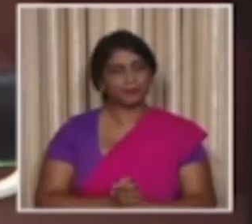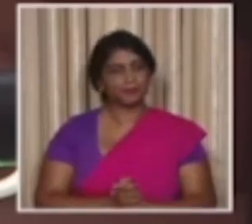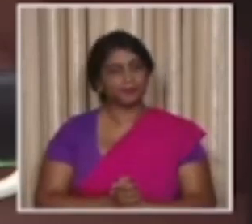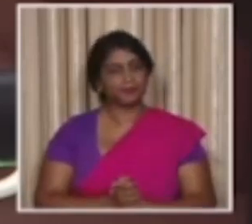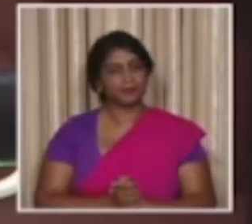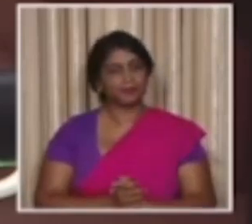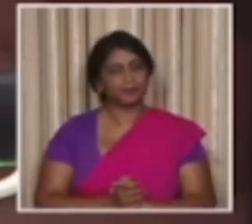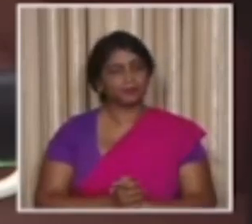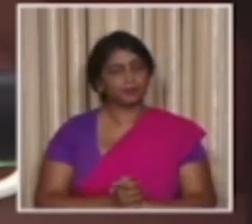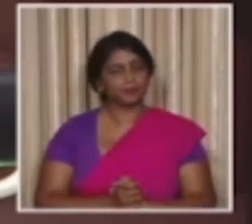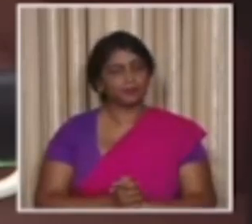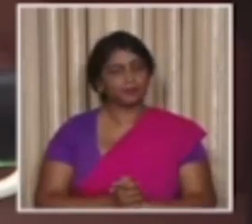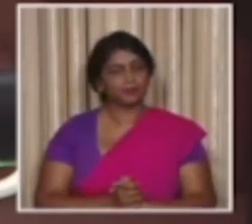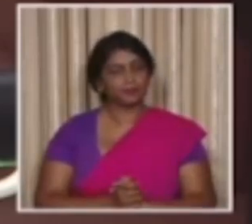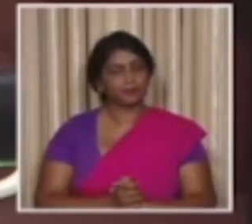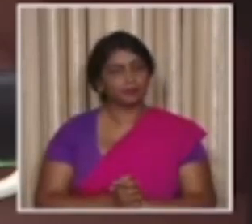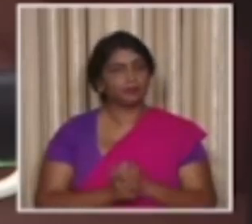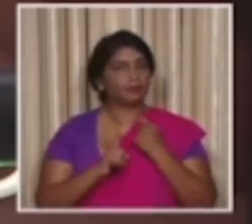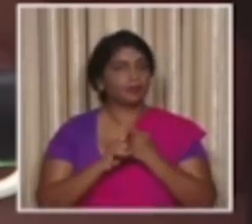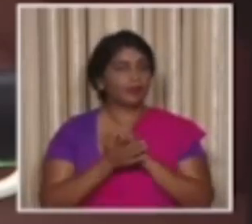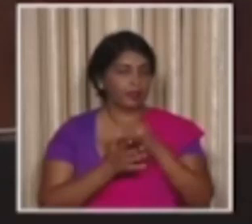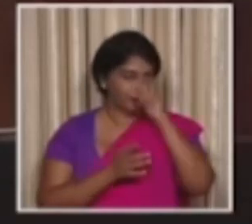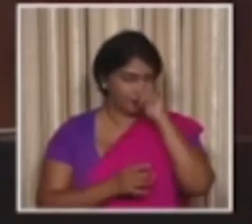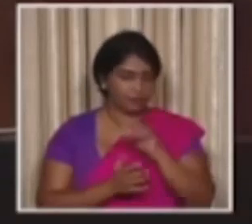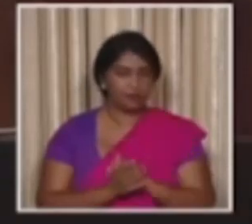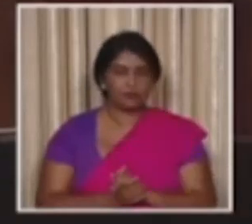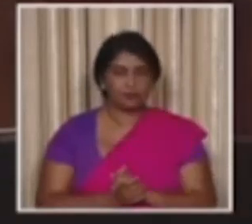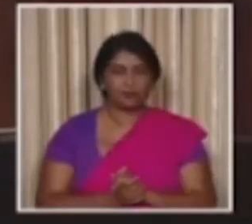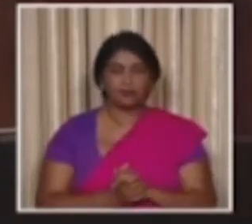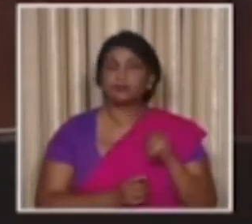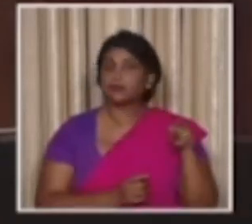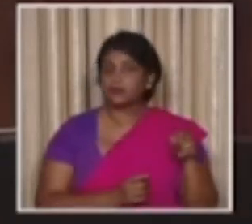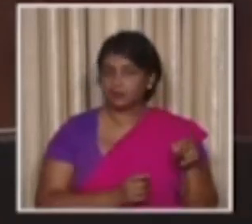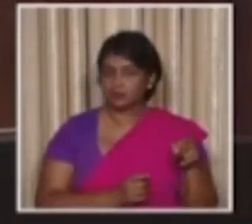ඔව්. කරු කනගේ රත්නායක. ඔව්. මේකේ